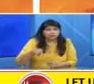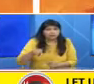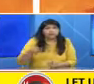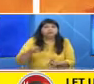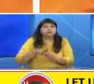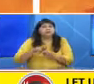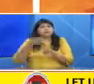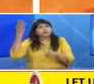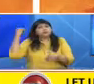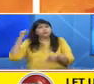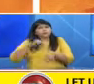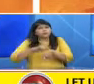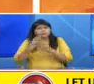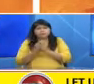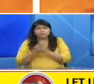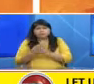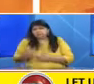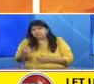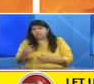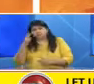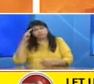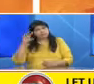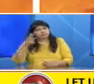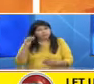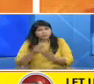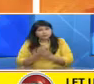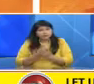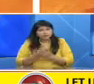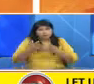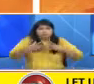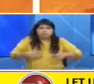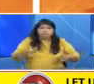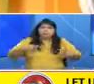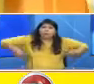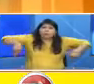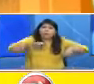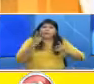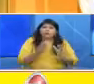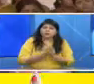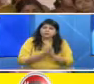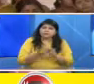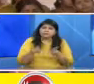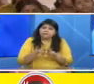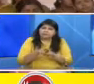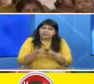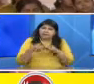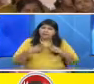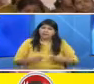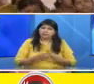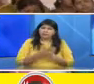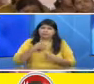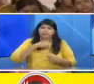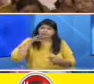स्वामी विवेकानंद जी ने भारत के जिस सामर्थ्य को जाना था, हम उसे जीने की कोशिश करें। हमारे भीतर है, सब कुछ